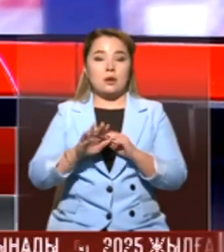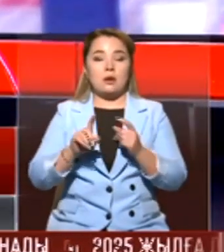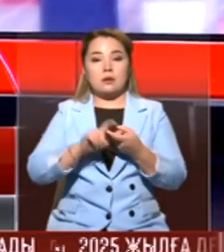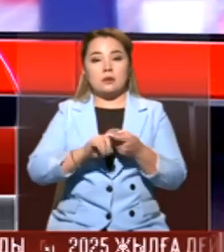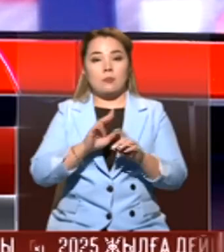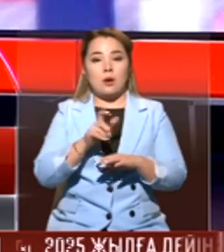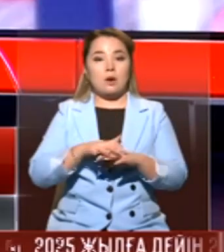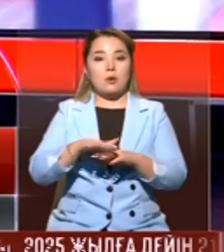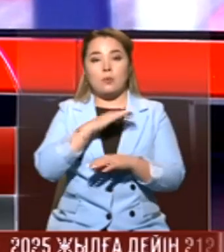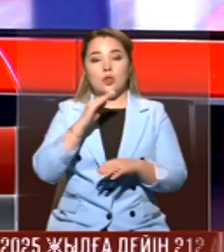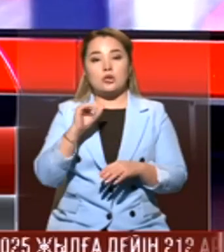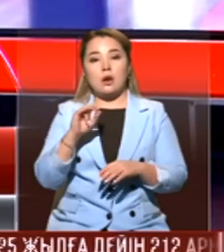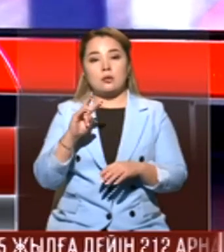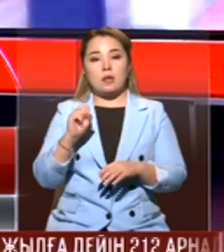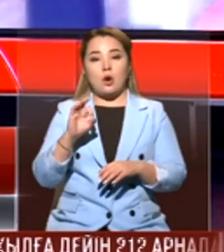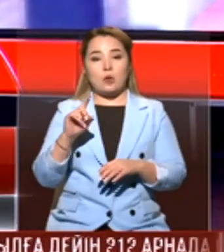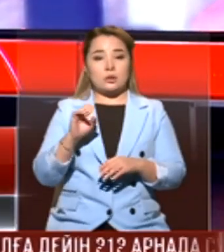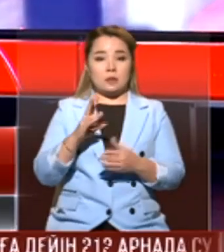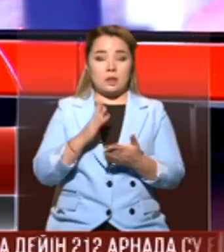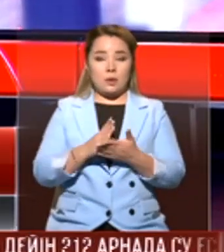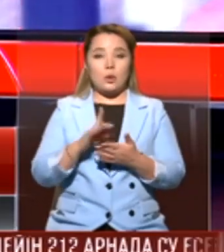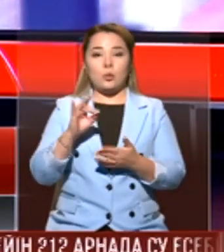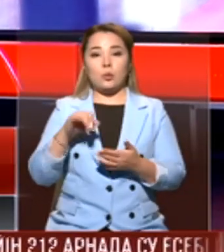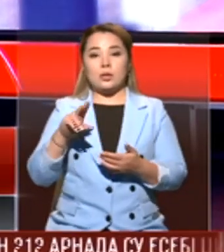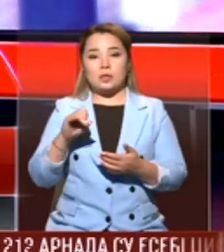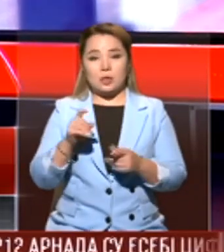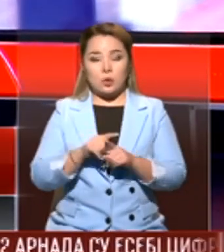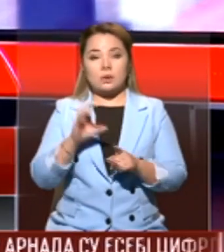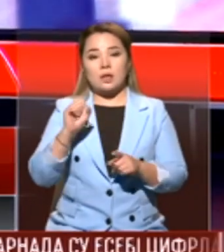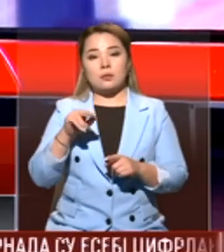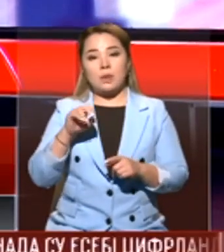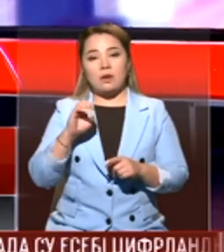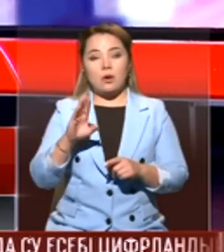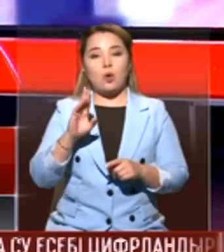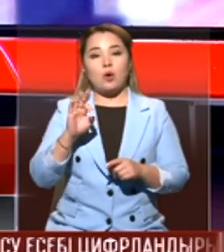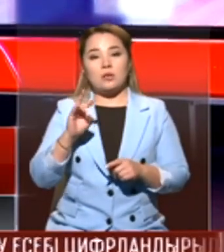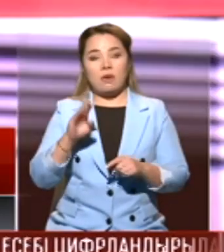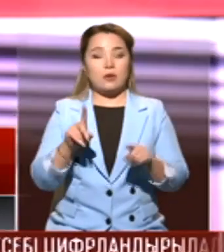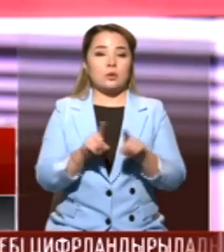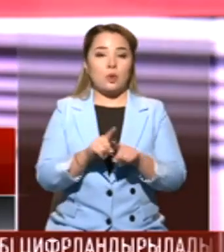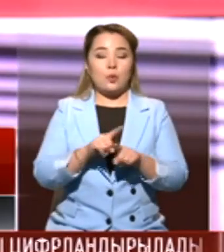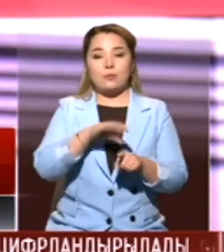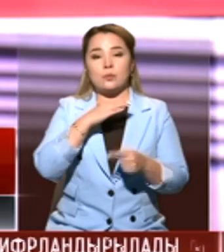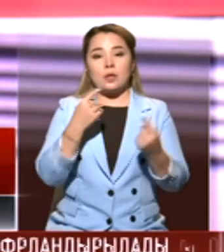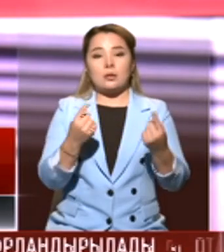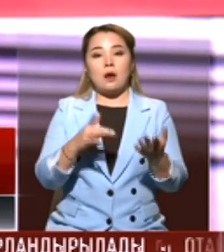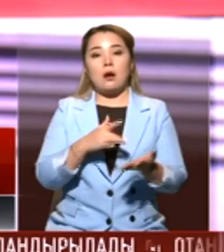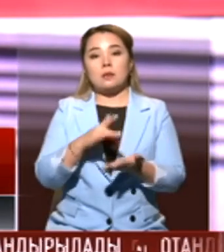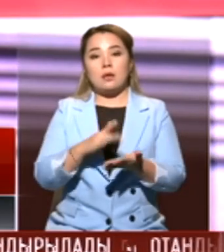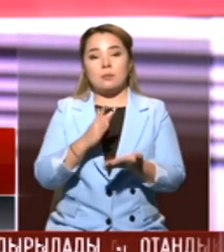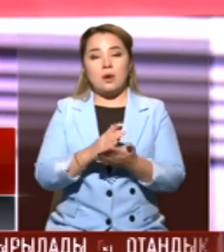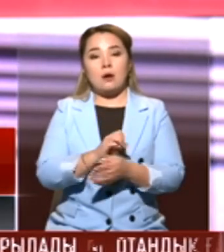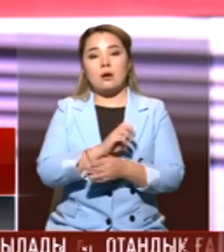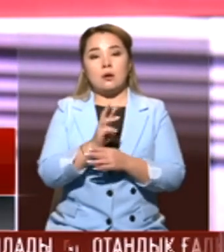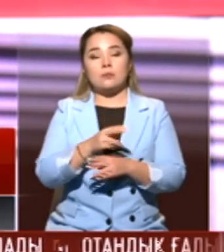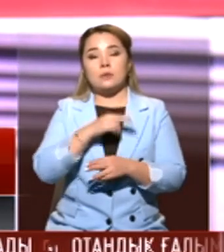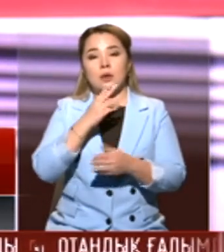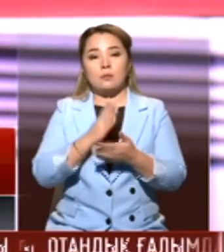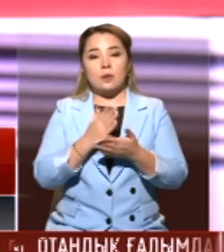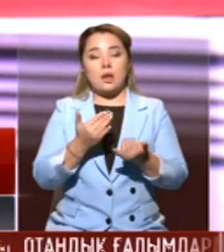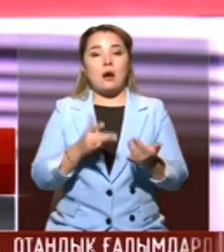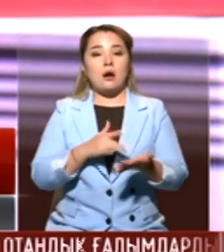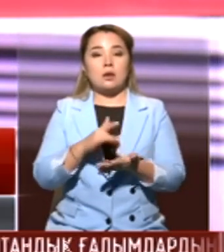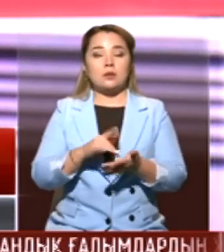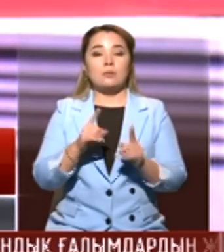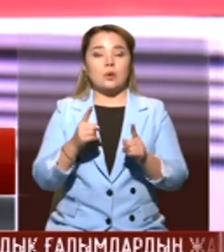халқы көп, Жаңаөзен деген сияқты, Рудный бұл жерде, Сәтбаев, Қонаев деген сияқты. Сондықтан ірі қалаларды біз қамтимыз. Неге